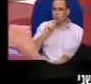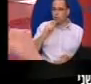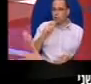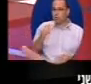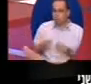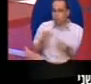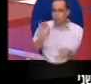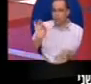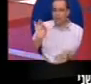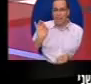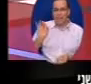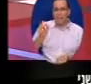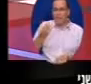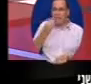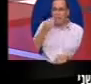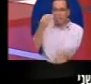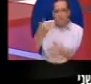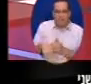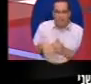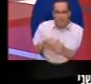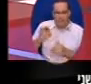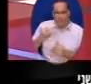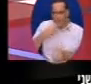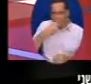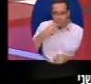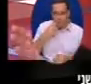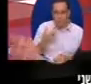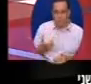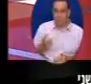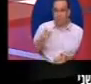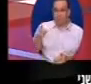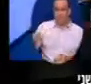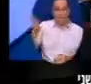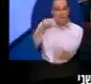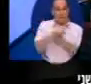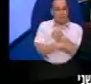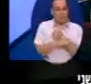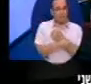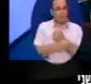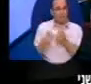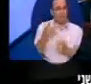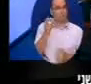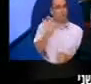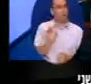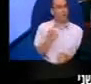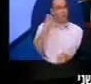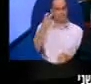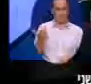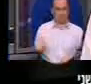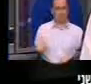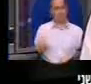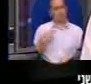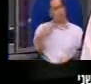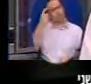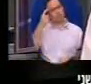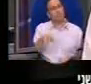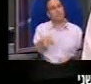מוסדות עם 50% סטודנטים ערבים, זה נראה לי יותר חלמאות מאשר ניסיון... אני חושב שזה חוסר